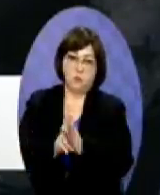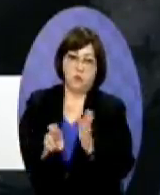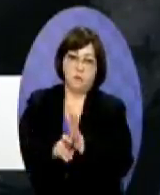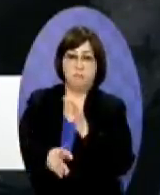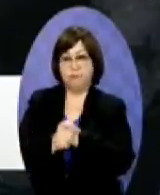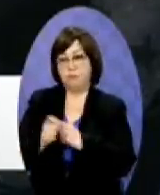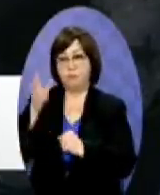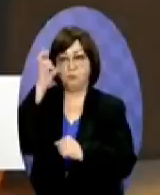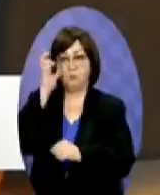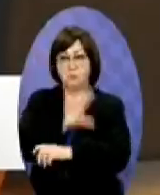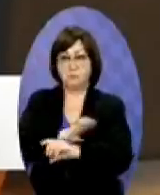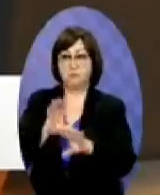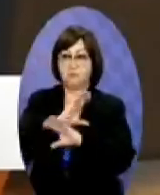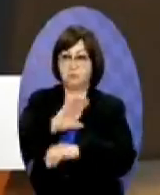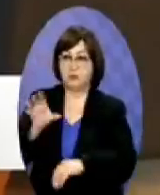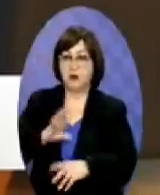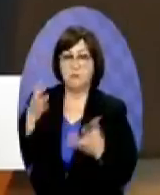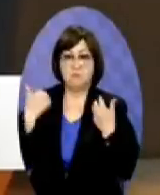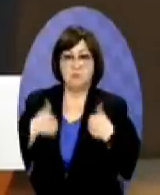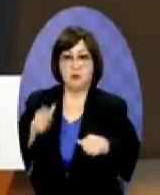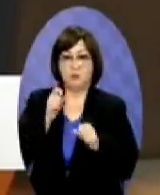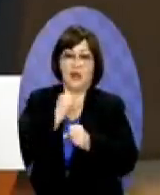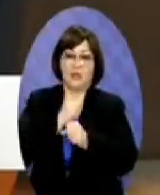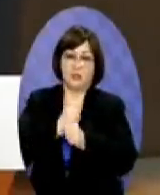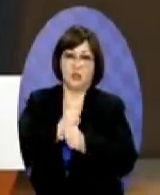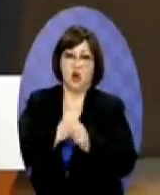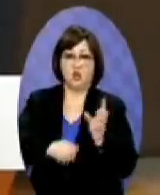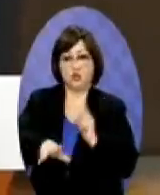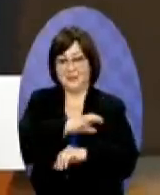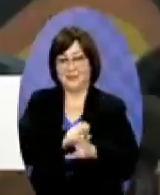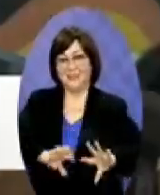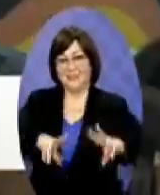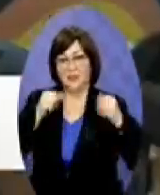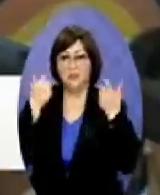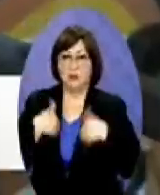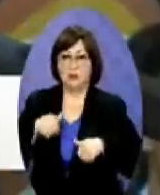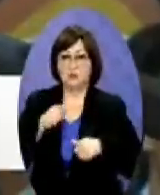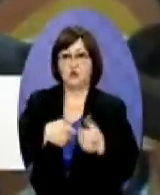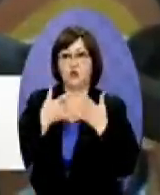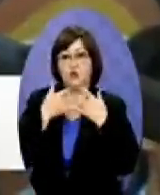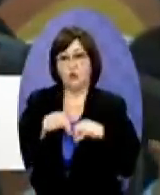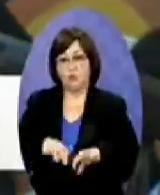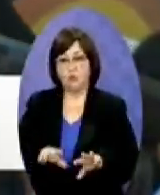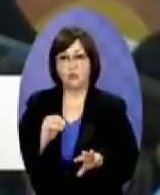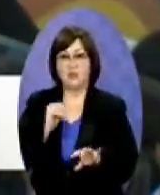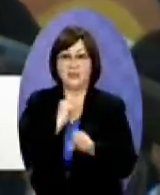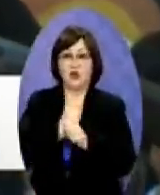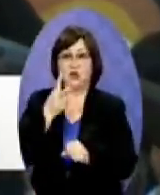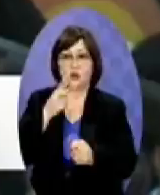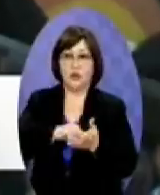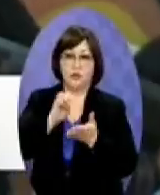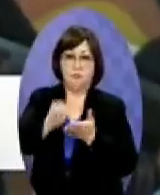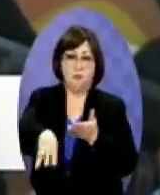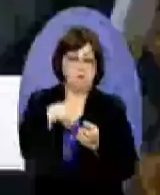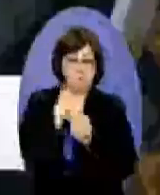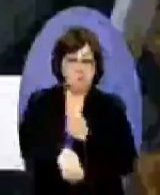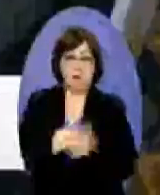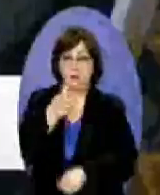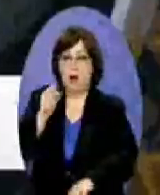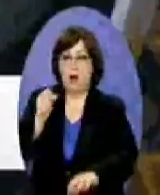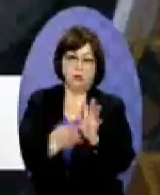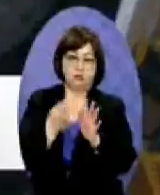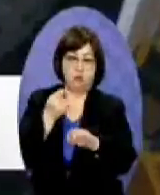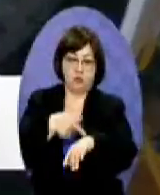сургалтын байгууллагуудын багш нарын ажиллах нөхцөлийг сайжруулахаар багшийг компьютержуулах ажлыг 2 тэрбум төгрөгийн санхүүжилтээр 2019 онд